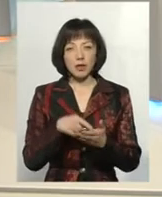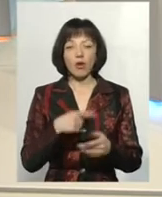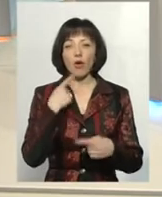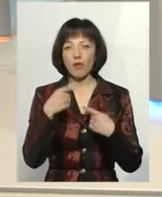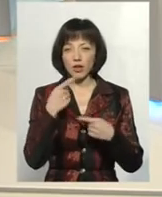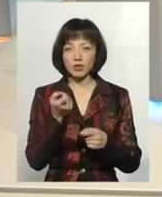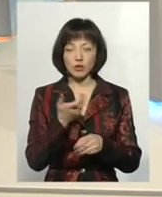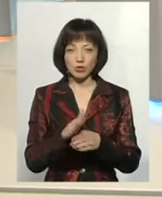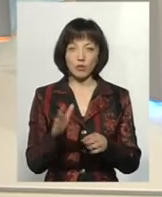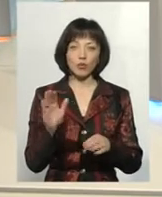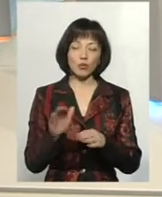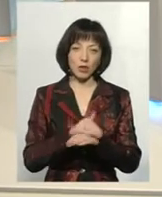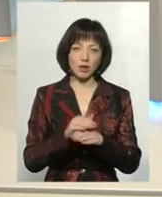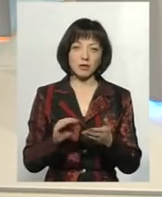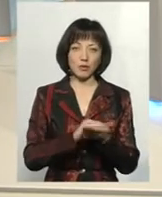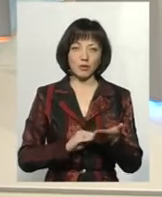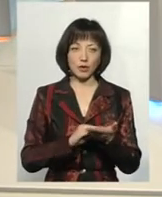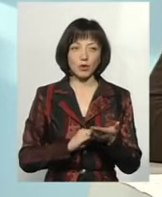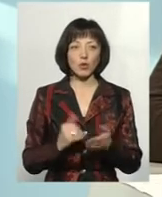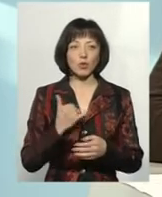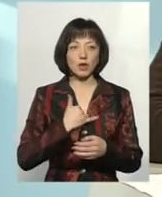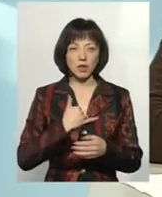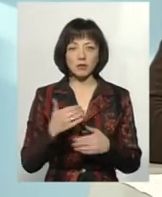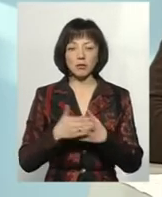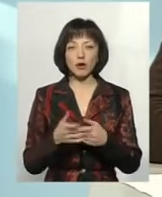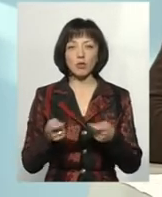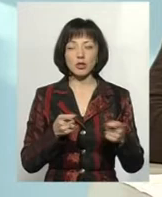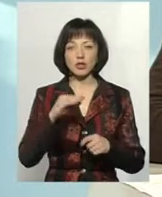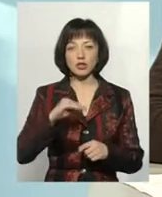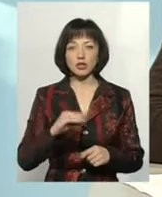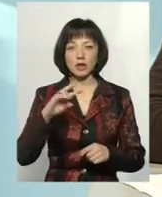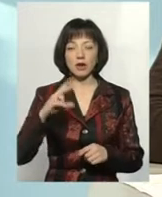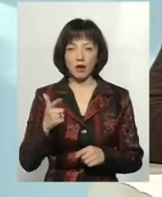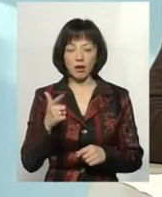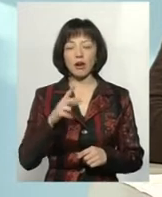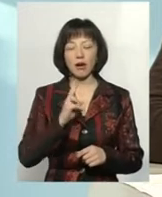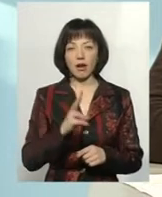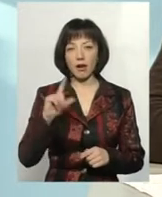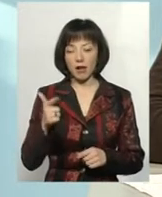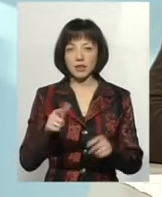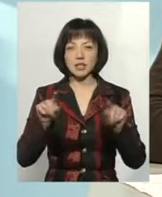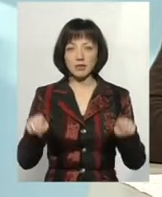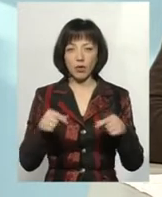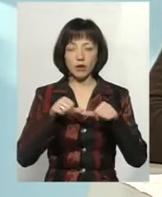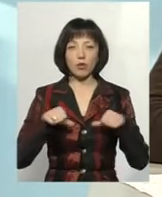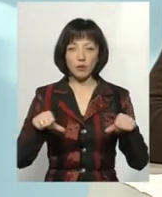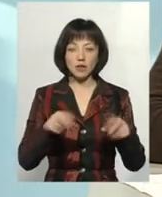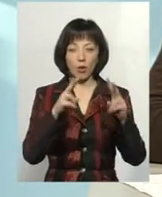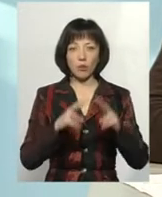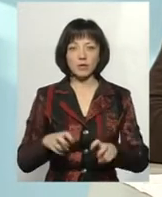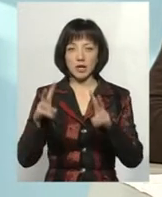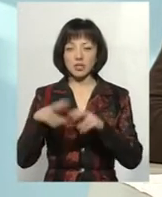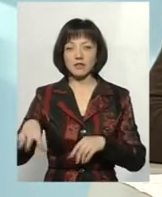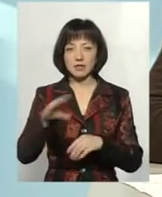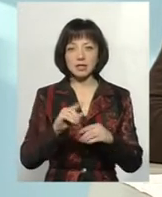говорили частково, але ще, будь ласка, повторіть. У нас при управлінні житлово-комунального господарства створена комісія, яка обстежує всі